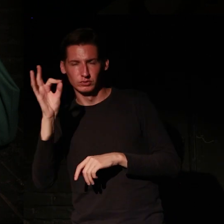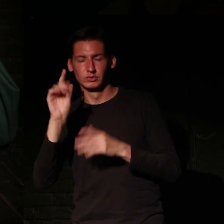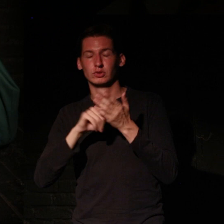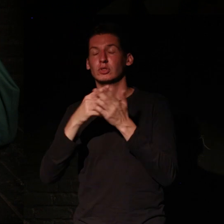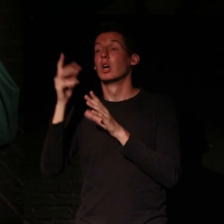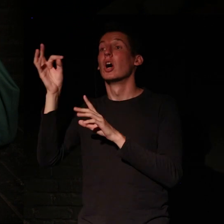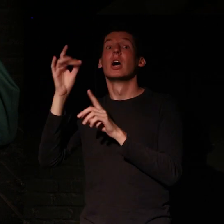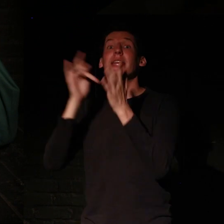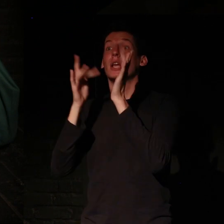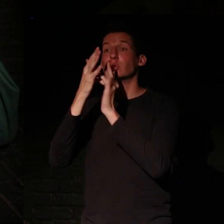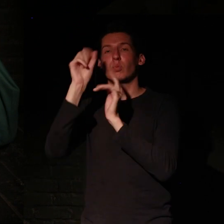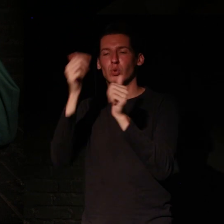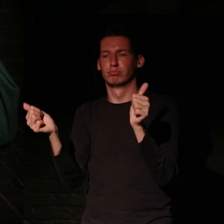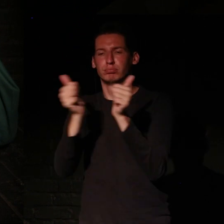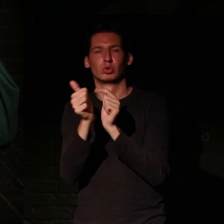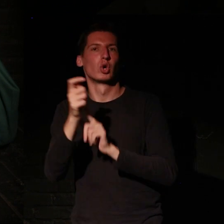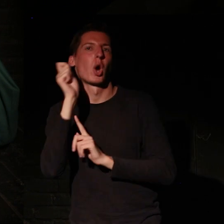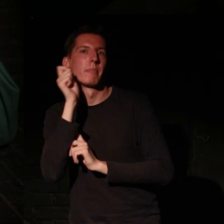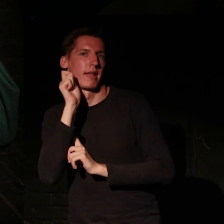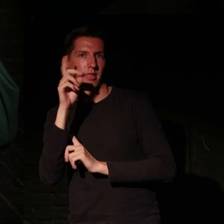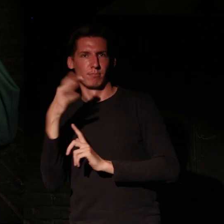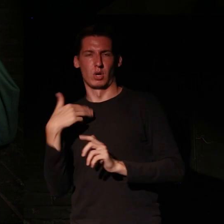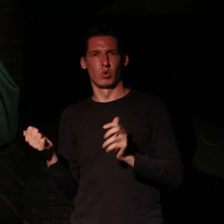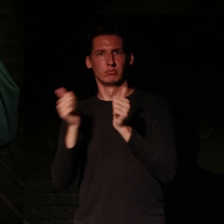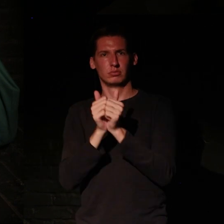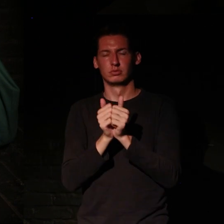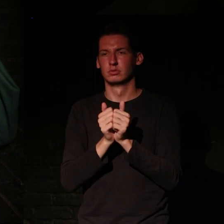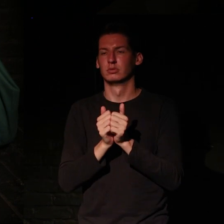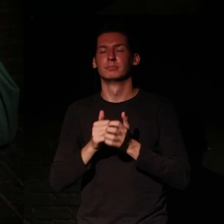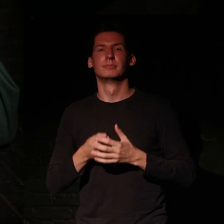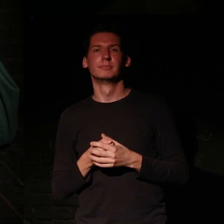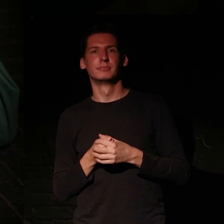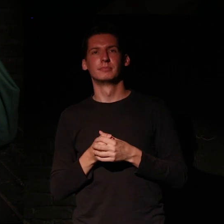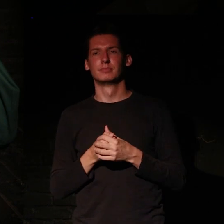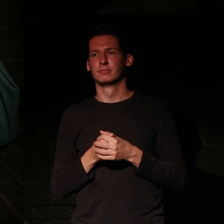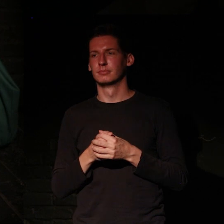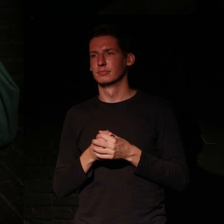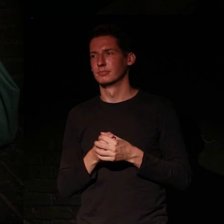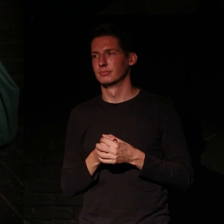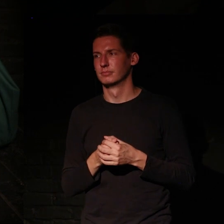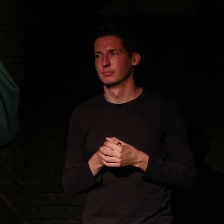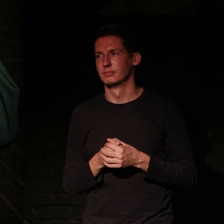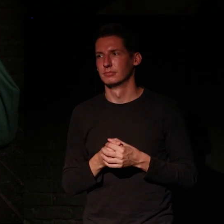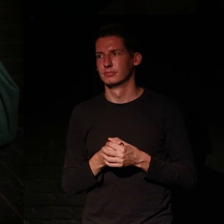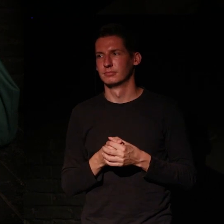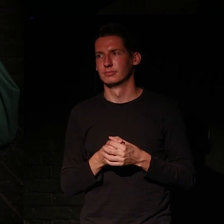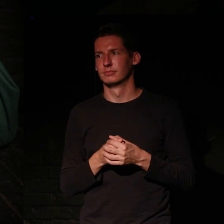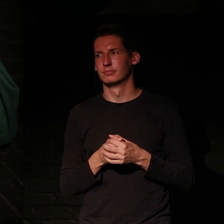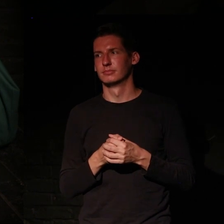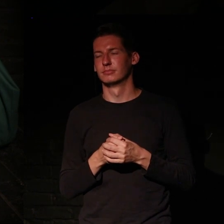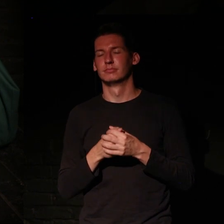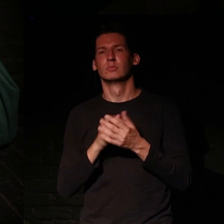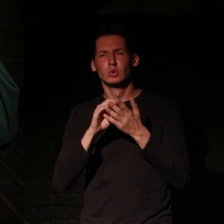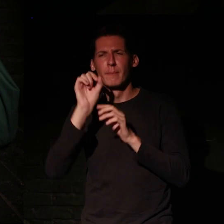Jezusowi towarzyszyły kobiety i one są, kilka z nich jest wymienianych nawet z